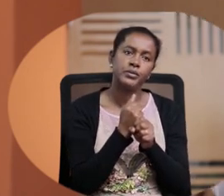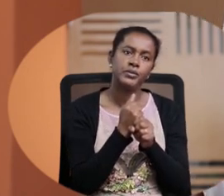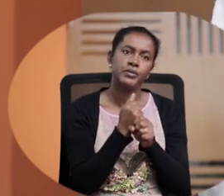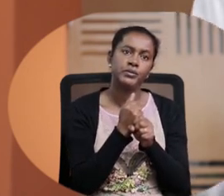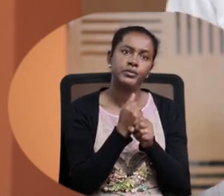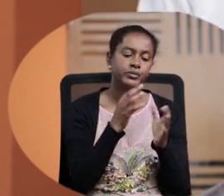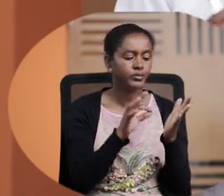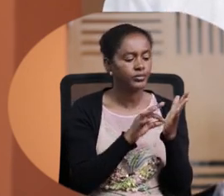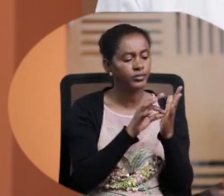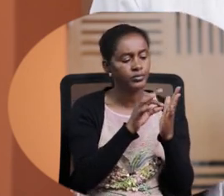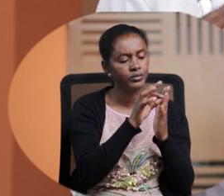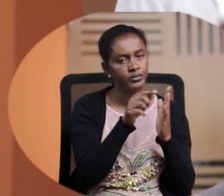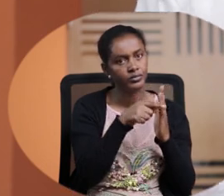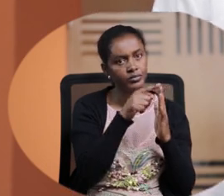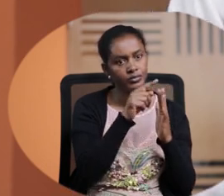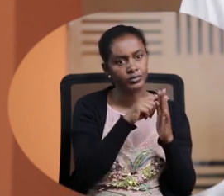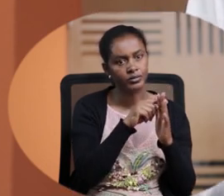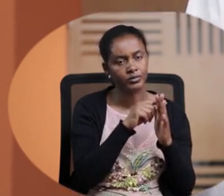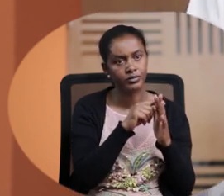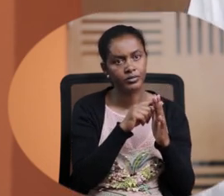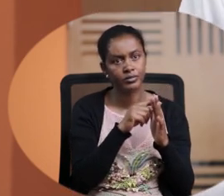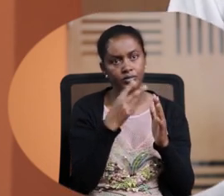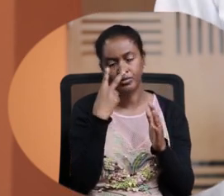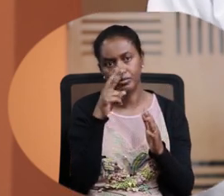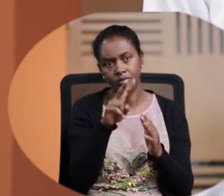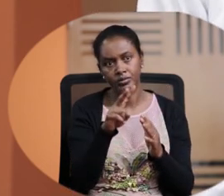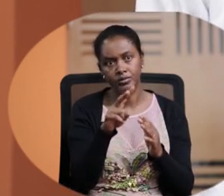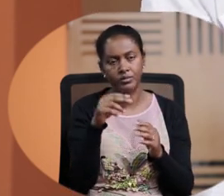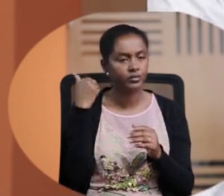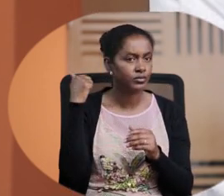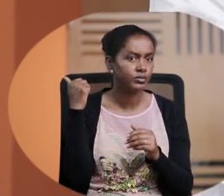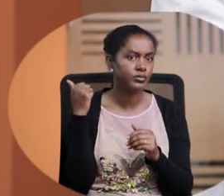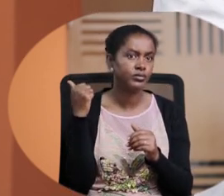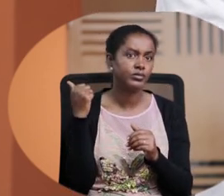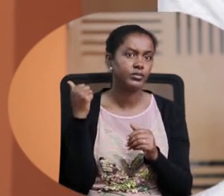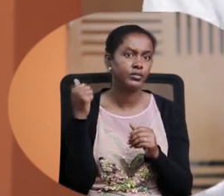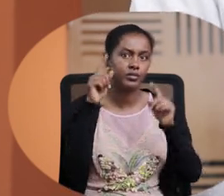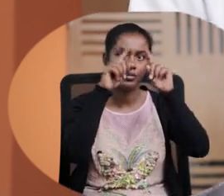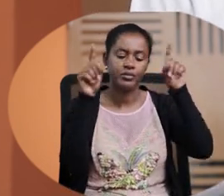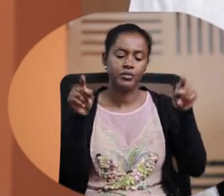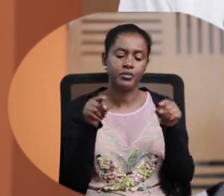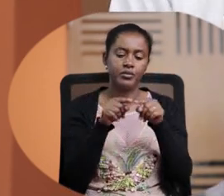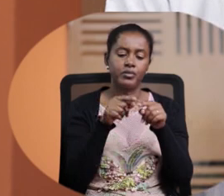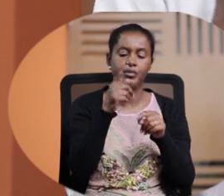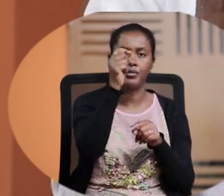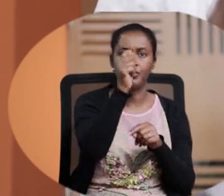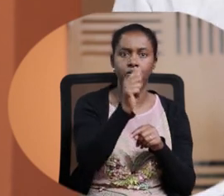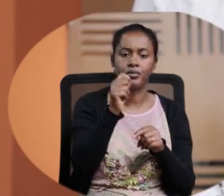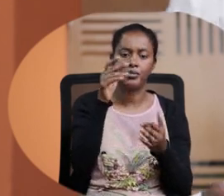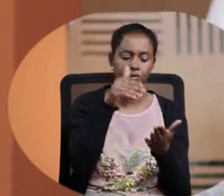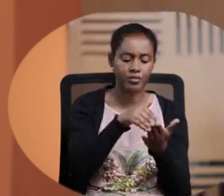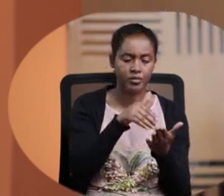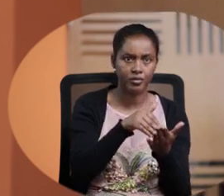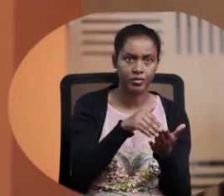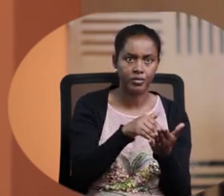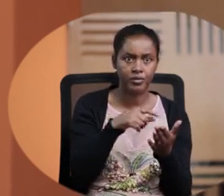funaname lakaudaf nugargaru ta usa ilalira kambira gabate talio kan gabate